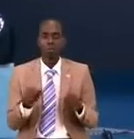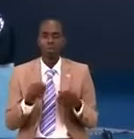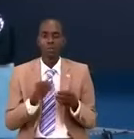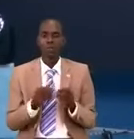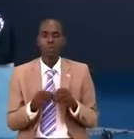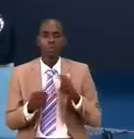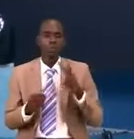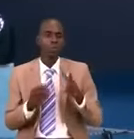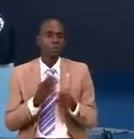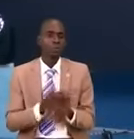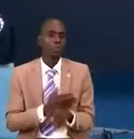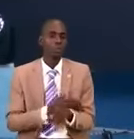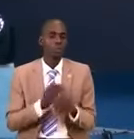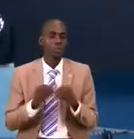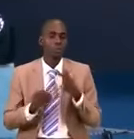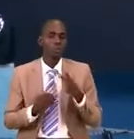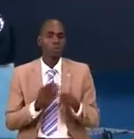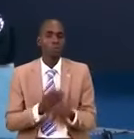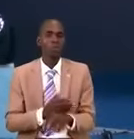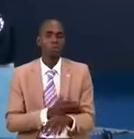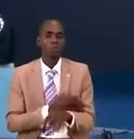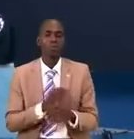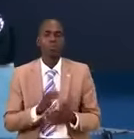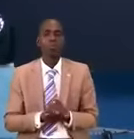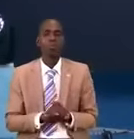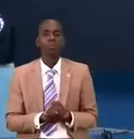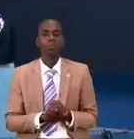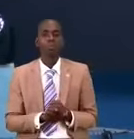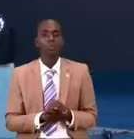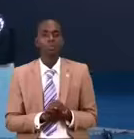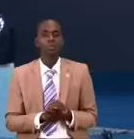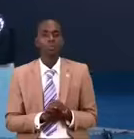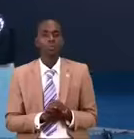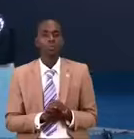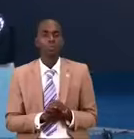à sa fidélité sur le terrain